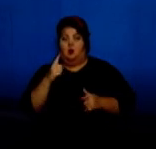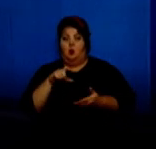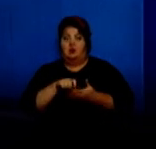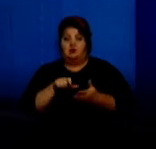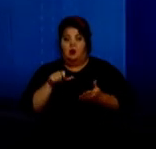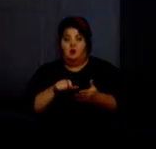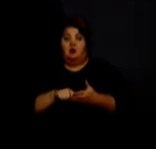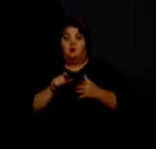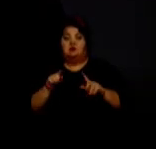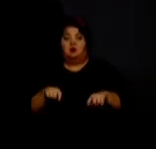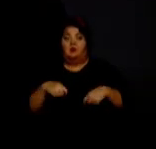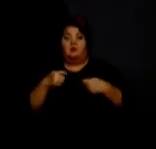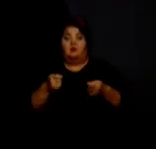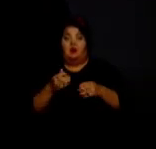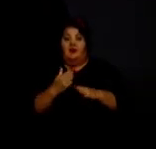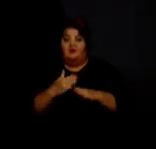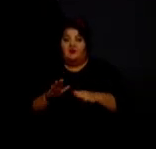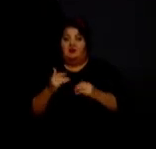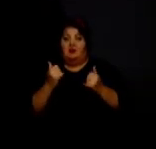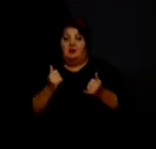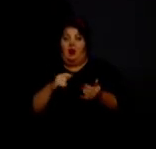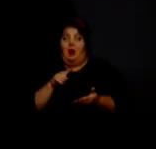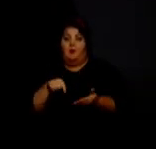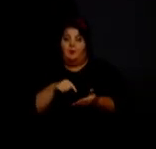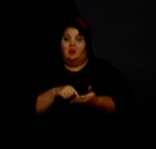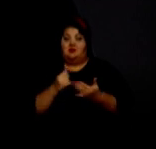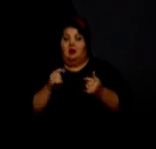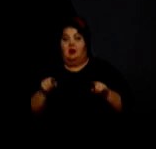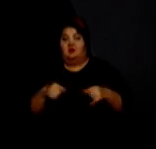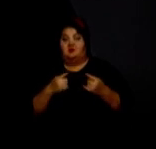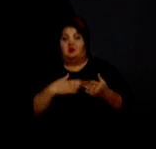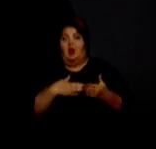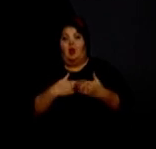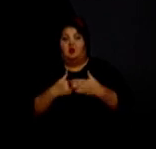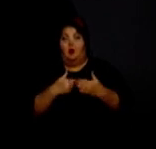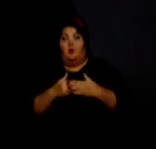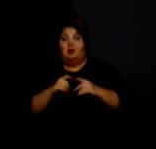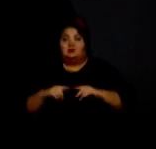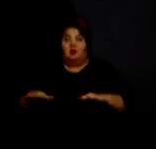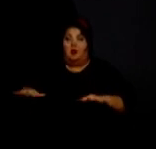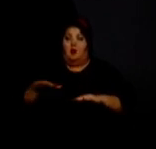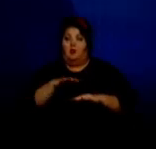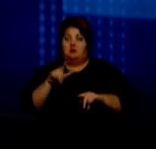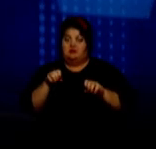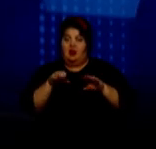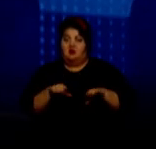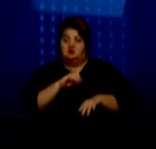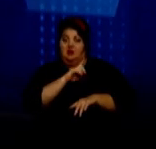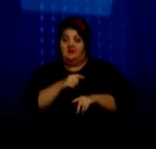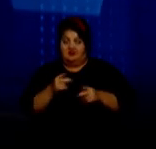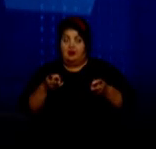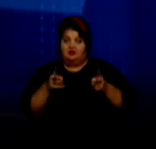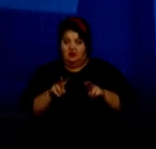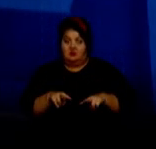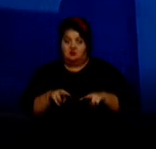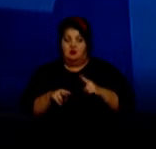в кадетському корпусі оновленому виділити для міста, для створення громадського простору. Це рішення в силі залишається? Так, так.